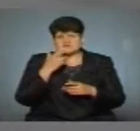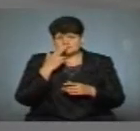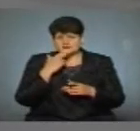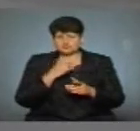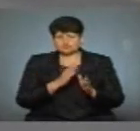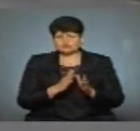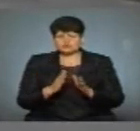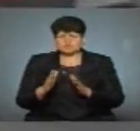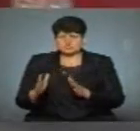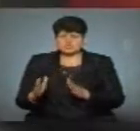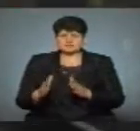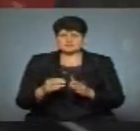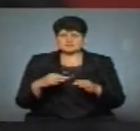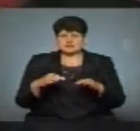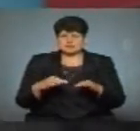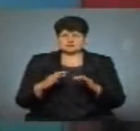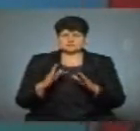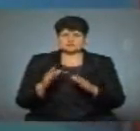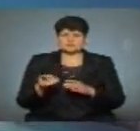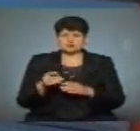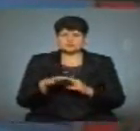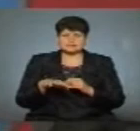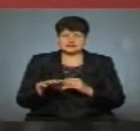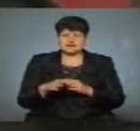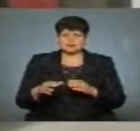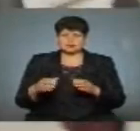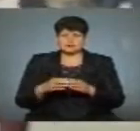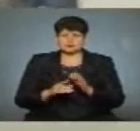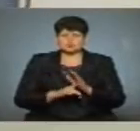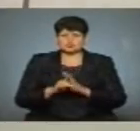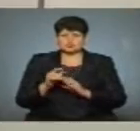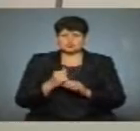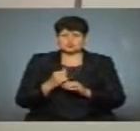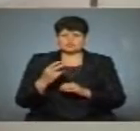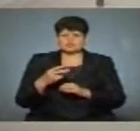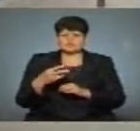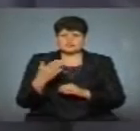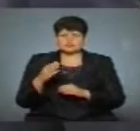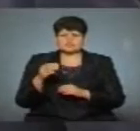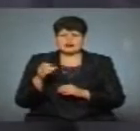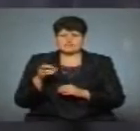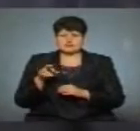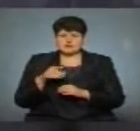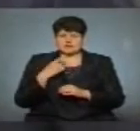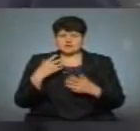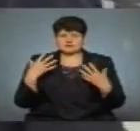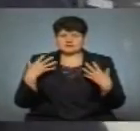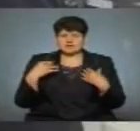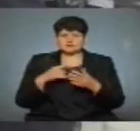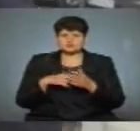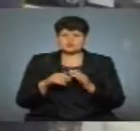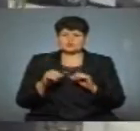до карантину, громадський транспорт Тернопільської територіальної громади розпочне роботу 25 травня, каже начальник міського